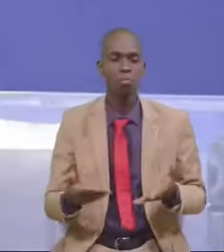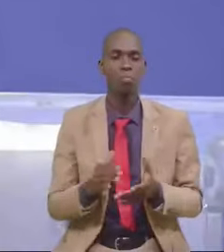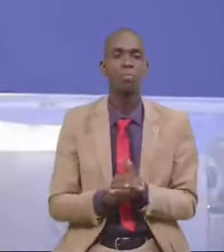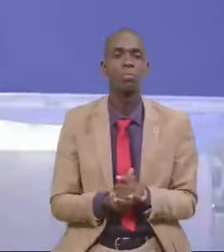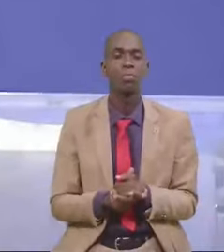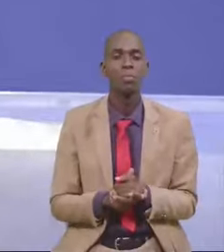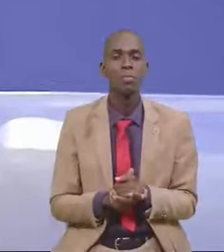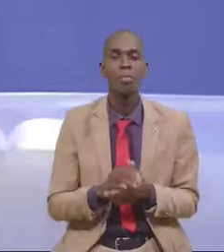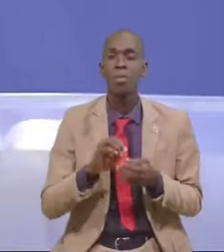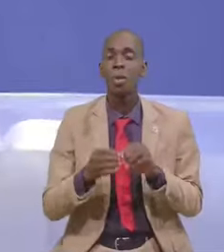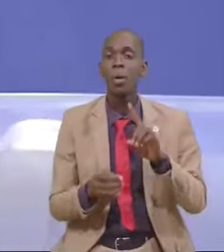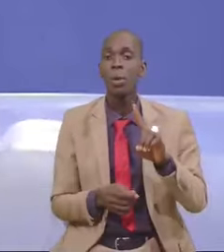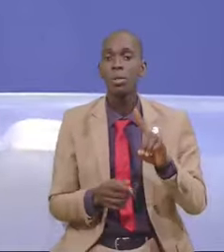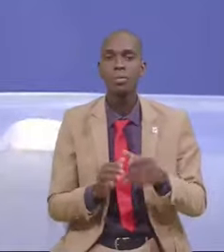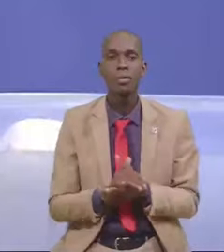Premièrement,